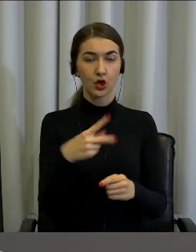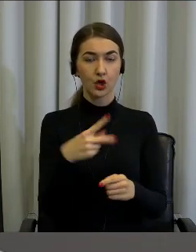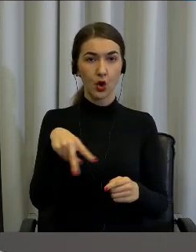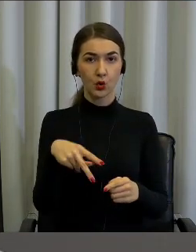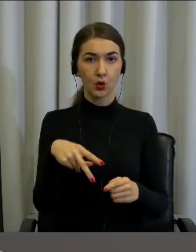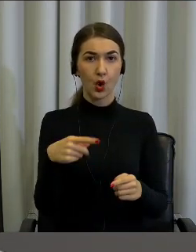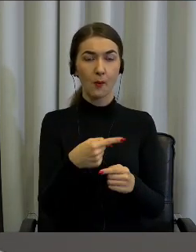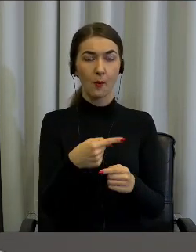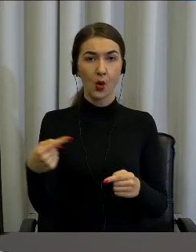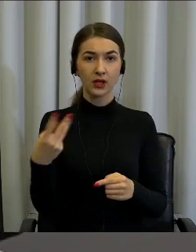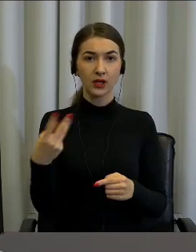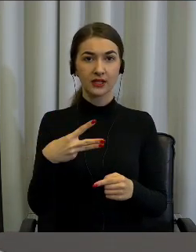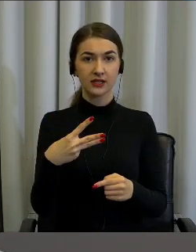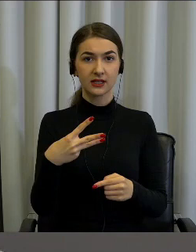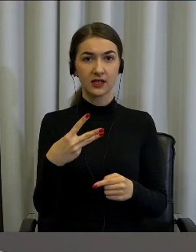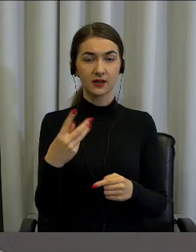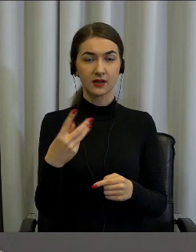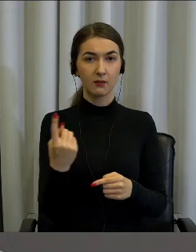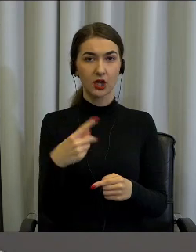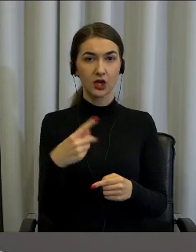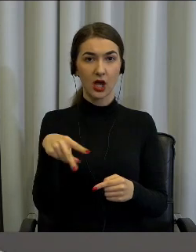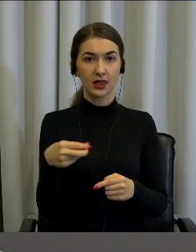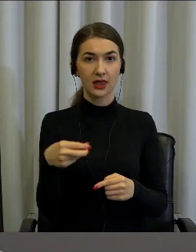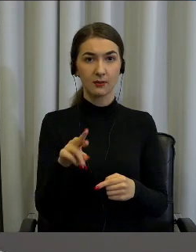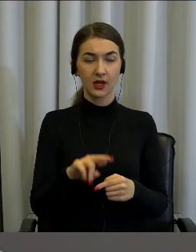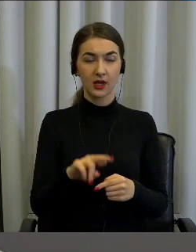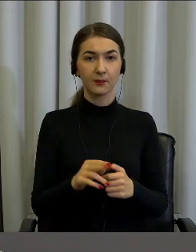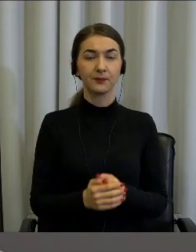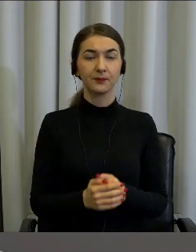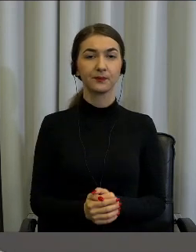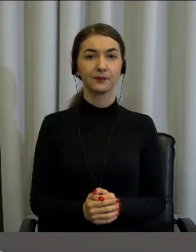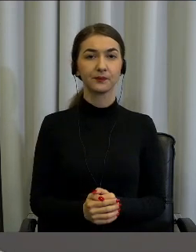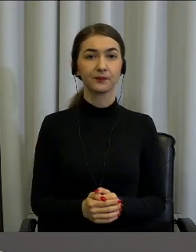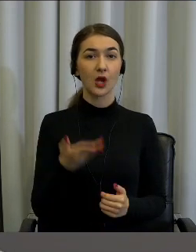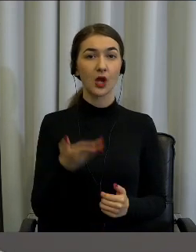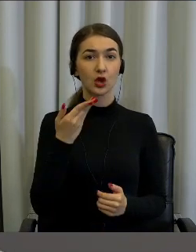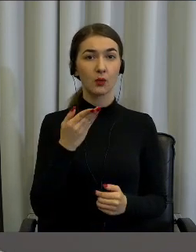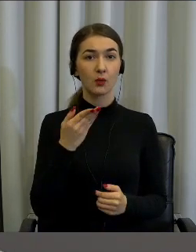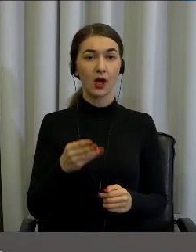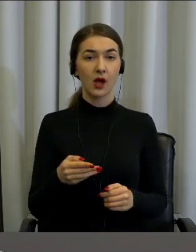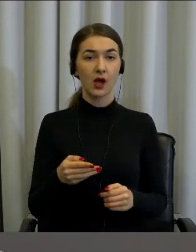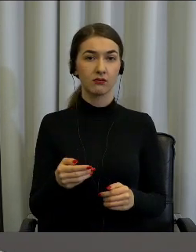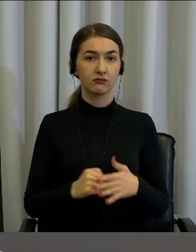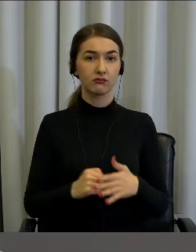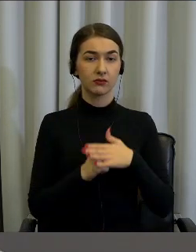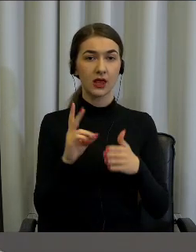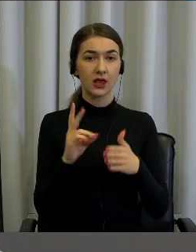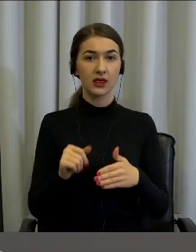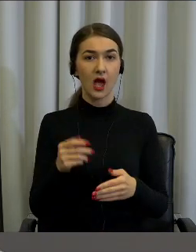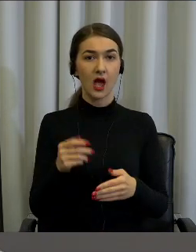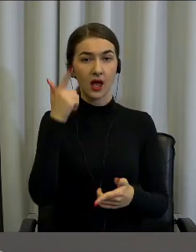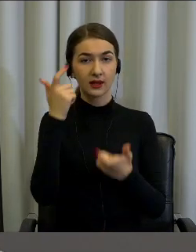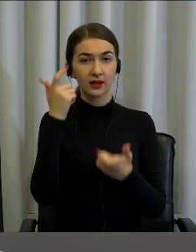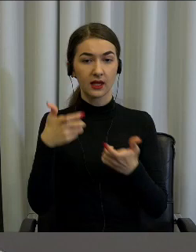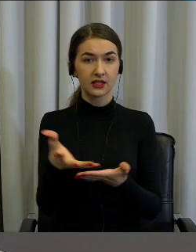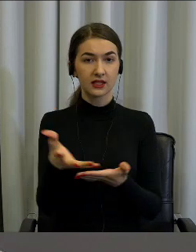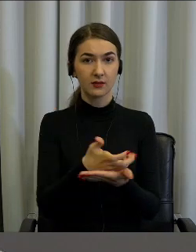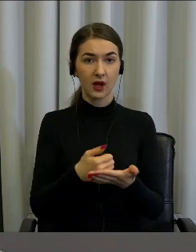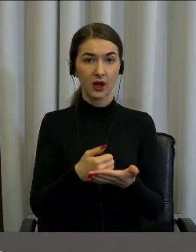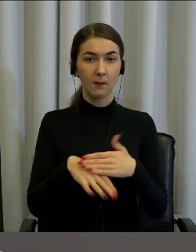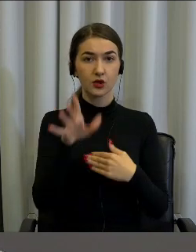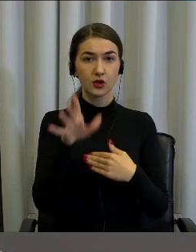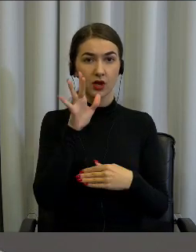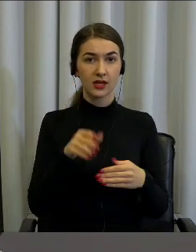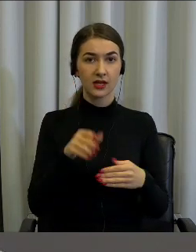31 липня 23го року доповідь грунтується на даних зібраних під час польових місій